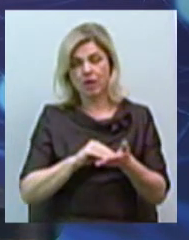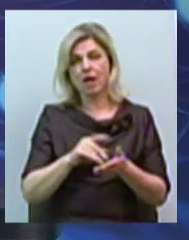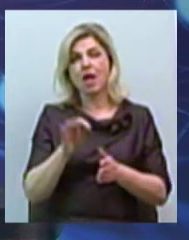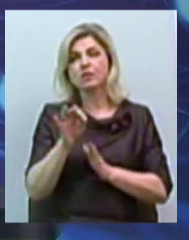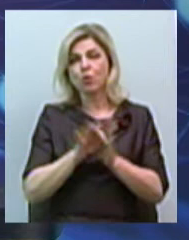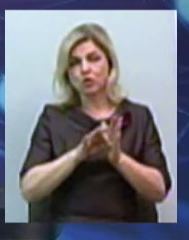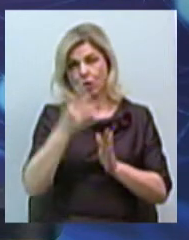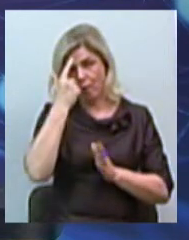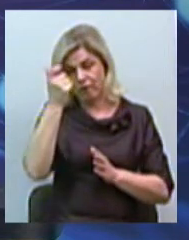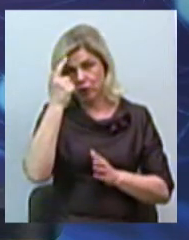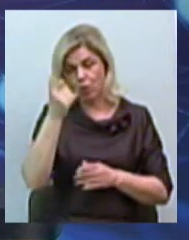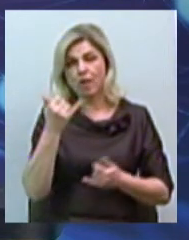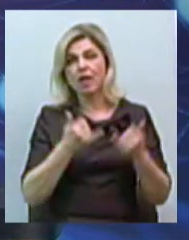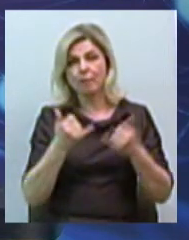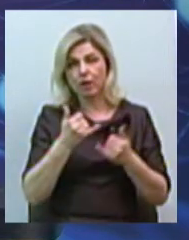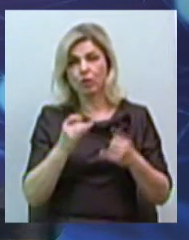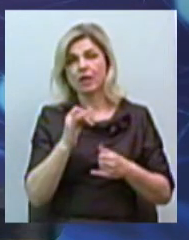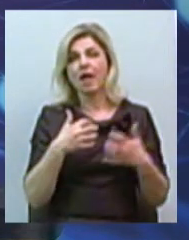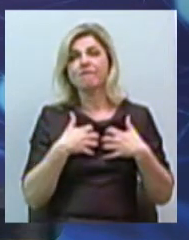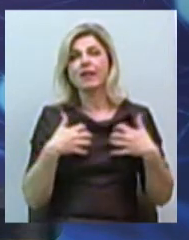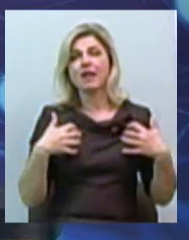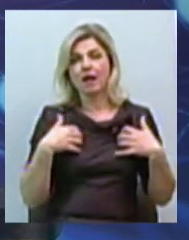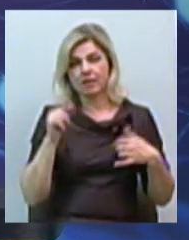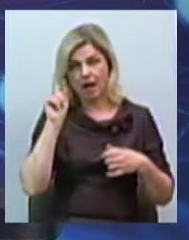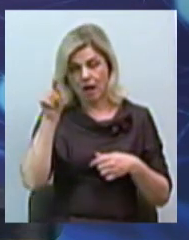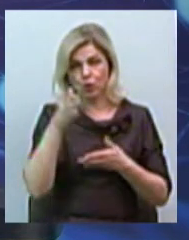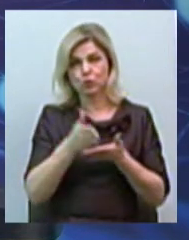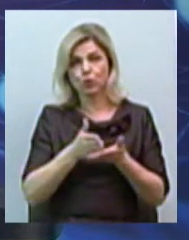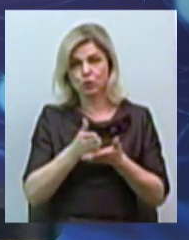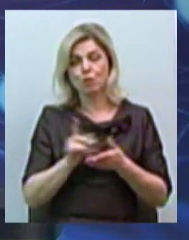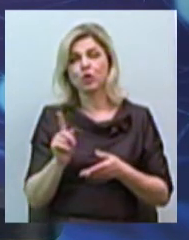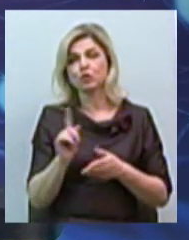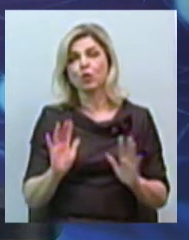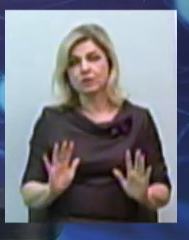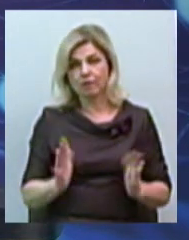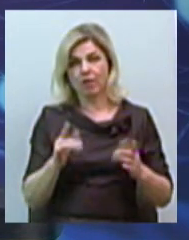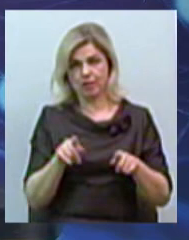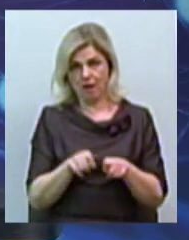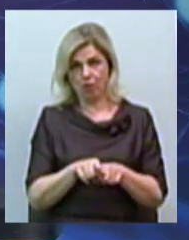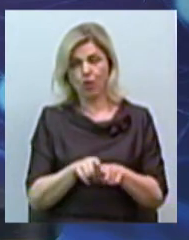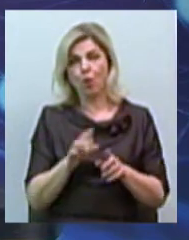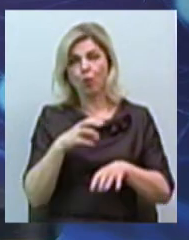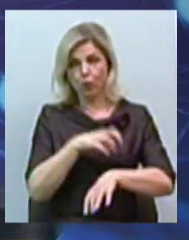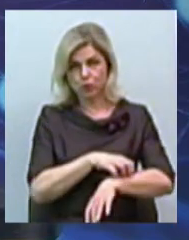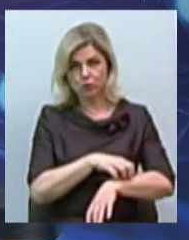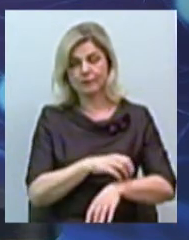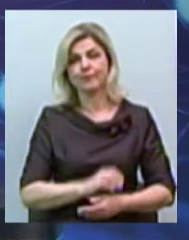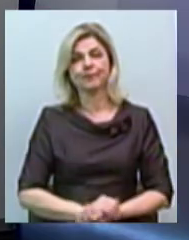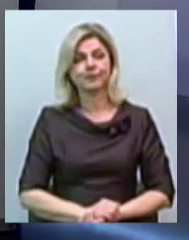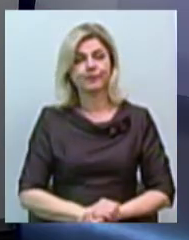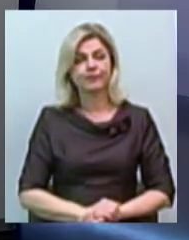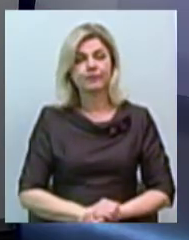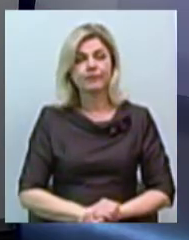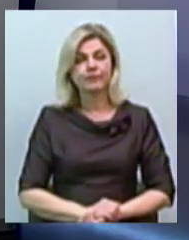лабораторний центр до ветеринарної служби, що стався такий випадок укусу. І